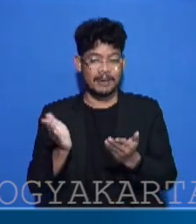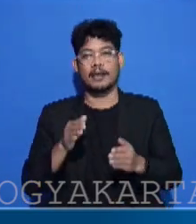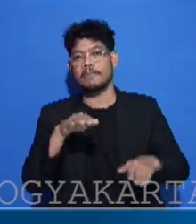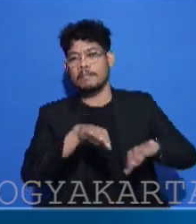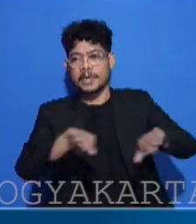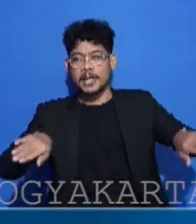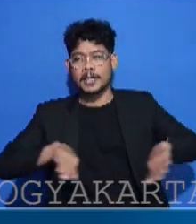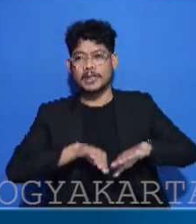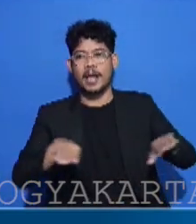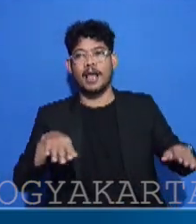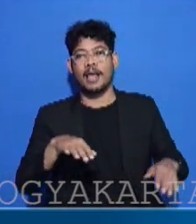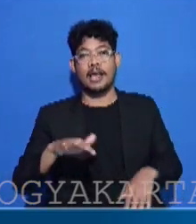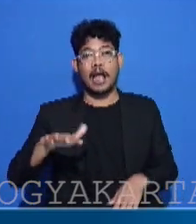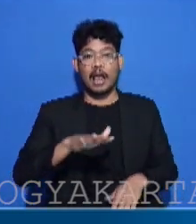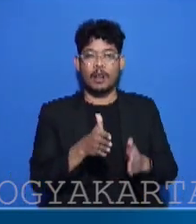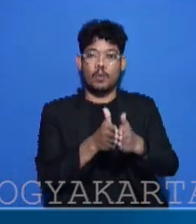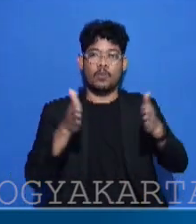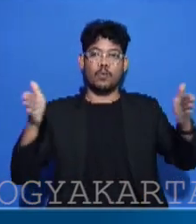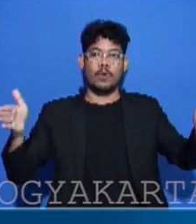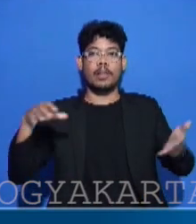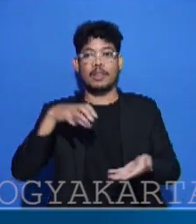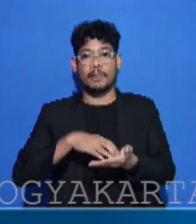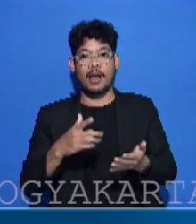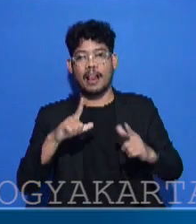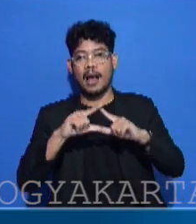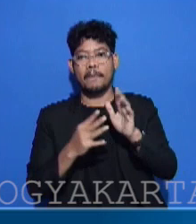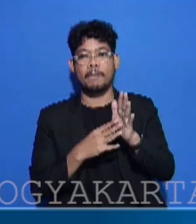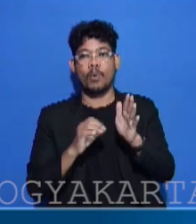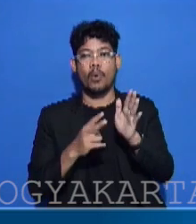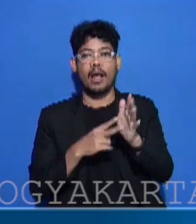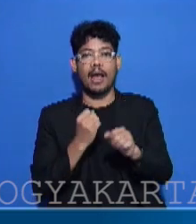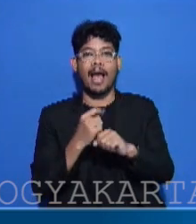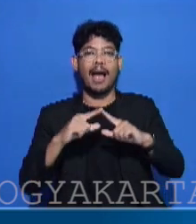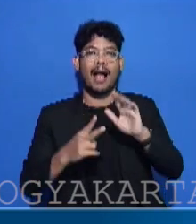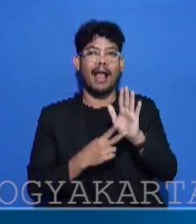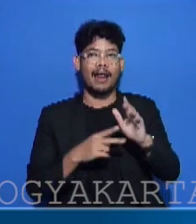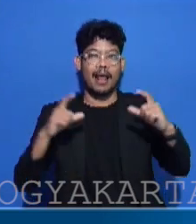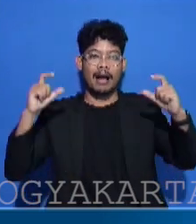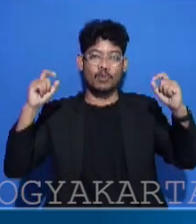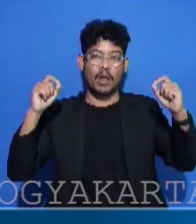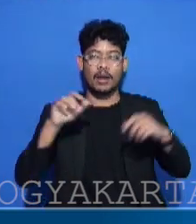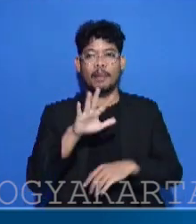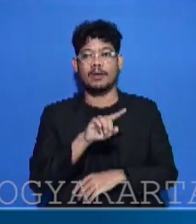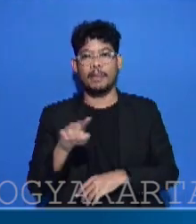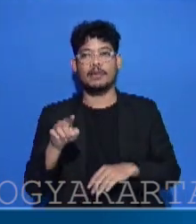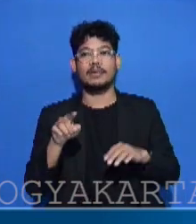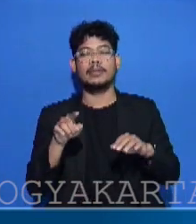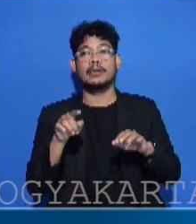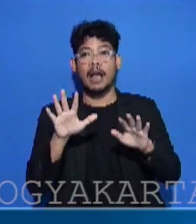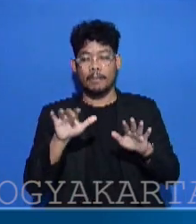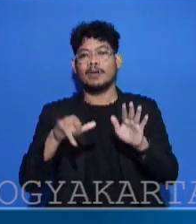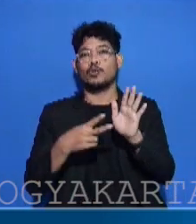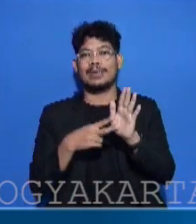terbuka berlokasi di Lamongan 25 hingga 26 Juni dan DIY menurunkan 6 atlet dari 6 nomor yang